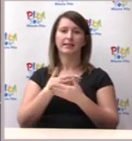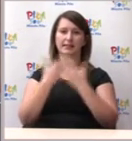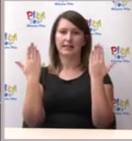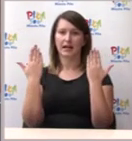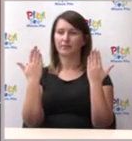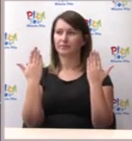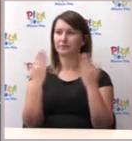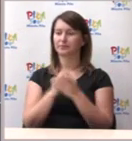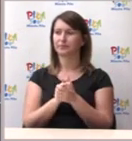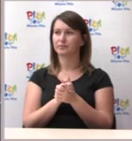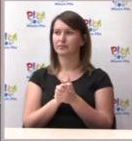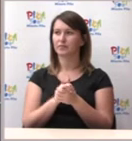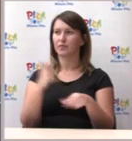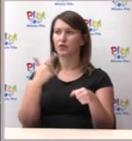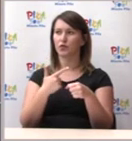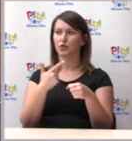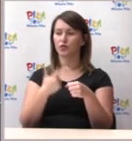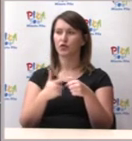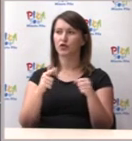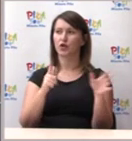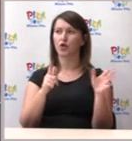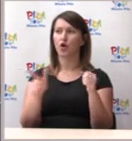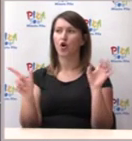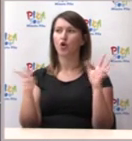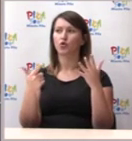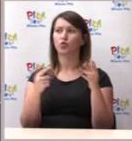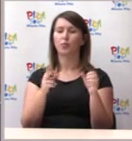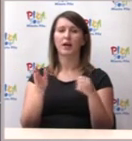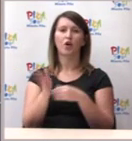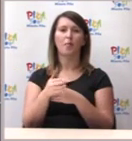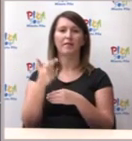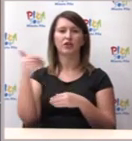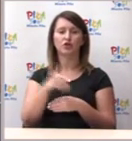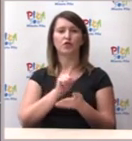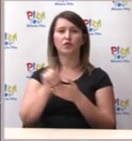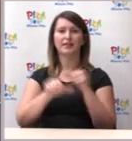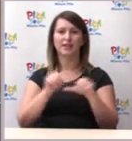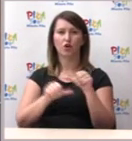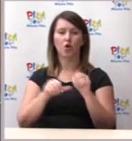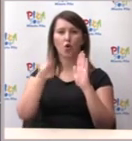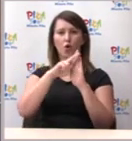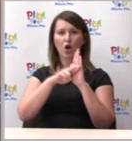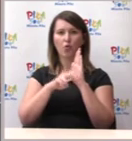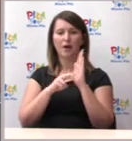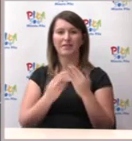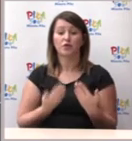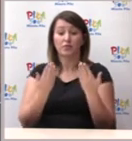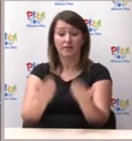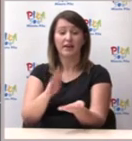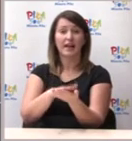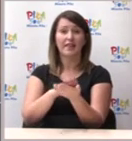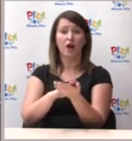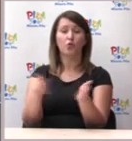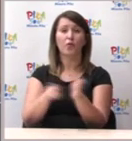19/252/12 Rady Miasta Piły z dnia 27 marca 2012 roku w sprawie regulaminu przyznawania nagród dla nauczycieli